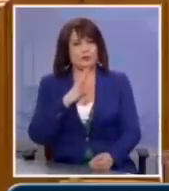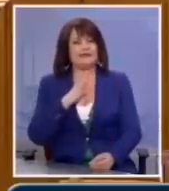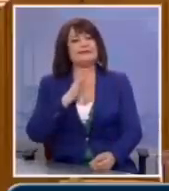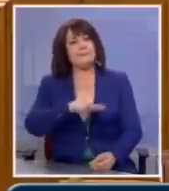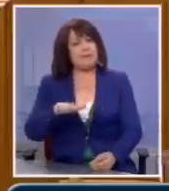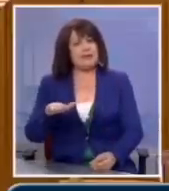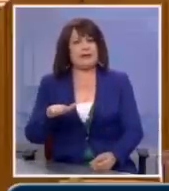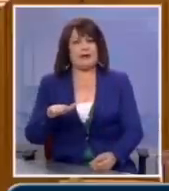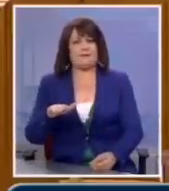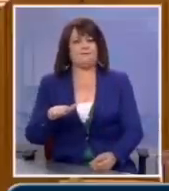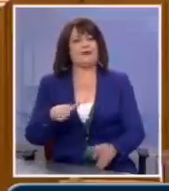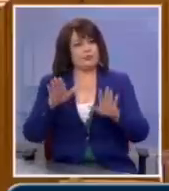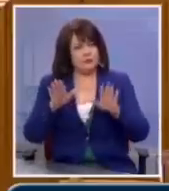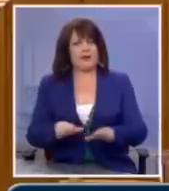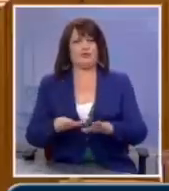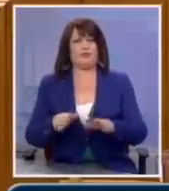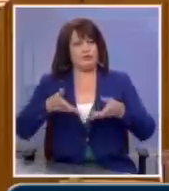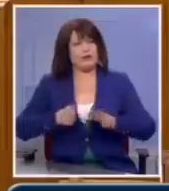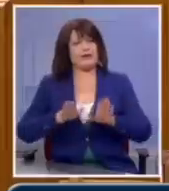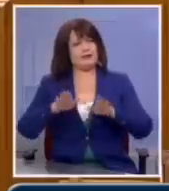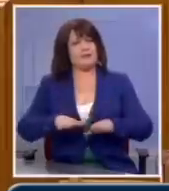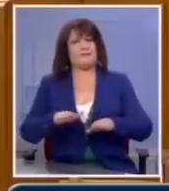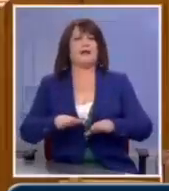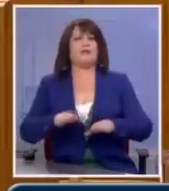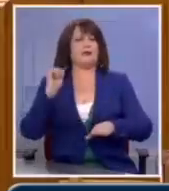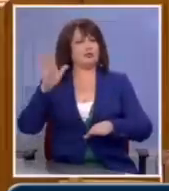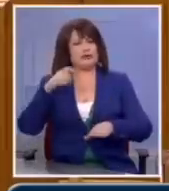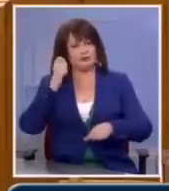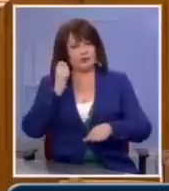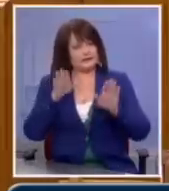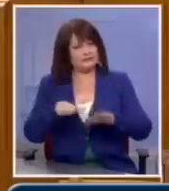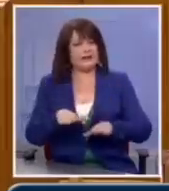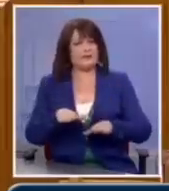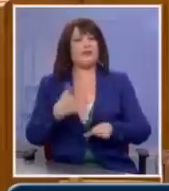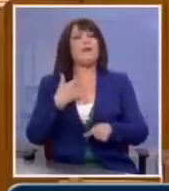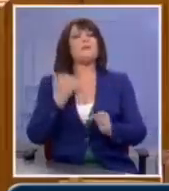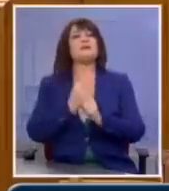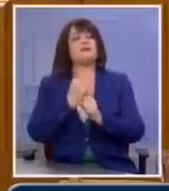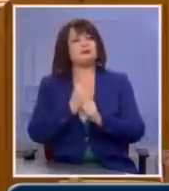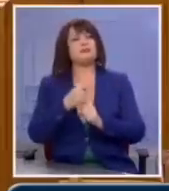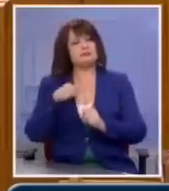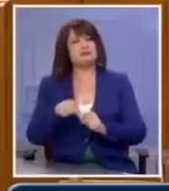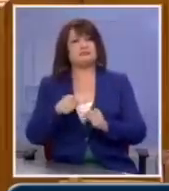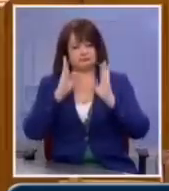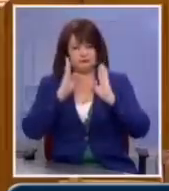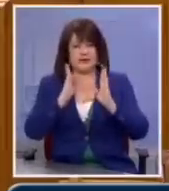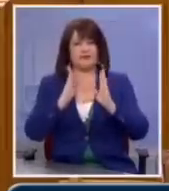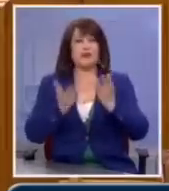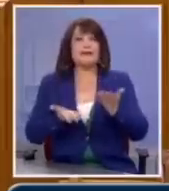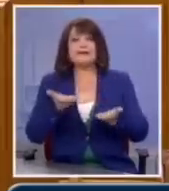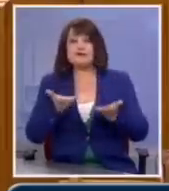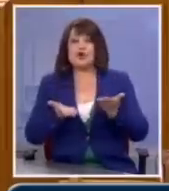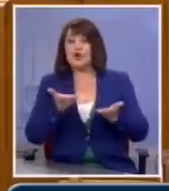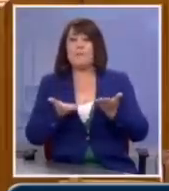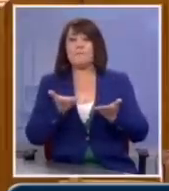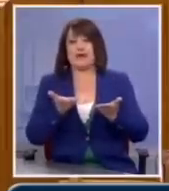παιδιών που ζουν στη χώρα μας. Παρά τα αυτά, εμείς επιμένουμε σε αυτή την γραμμή, την ισορροπημένη